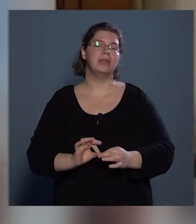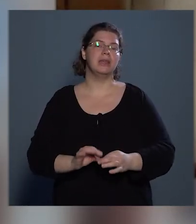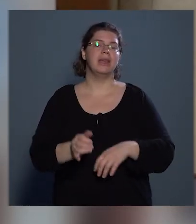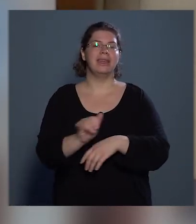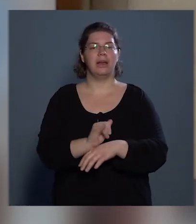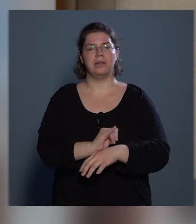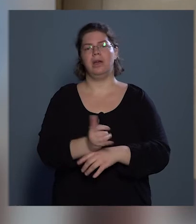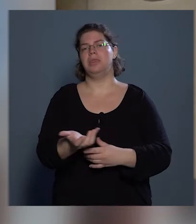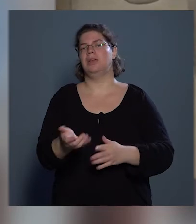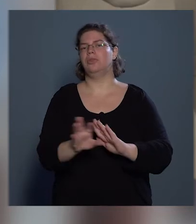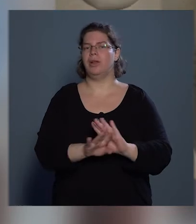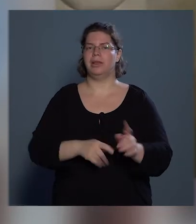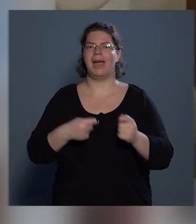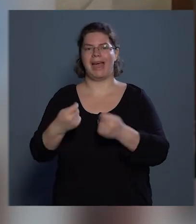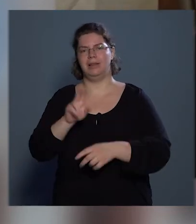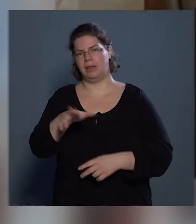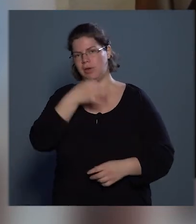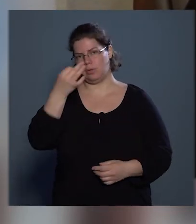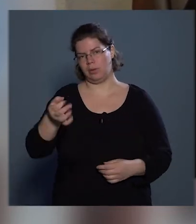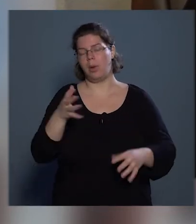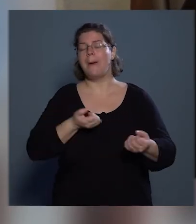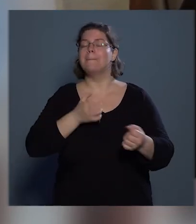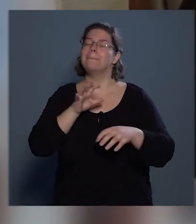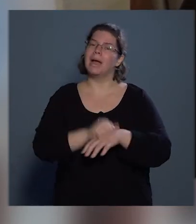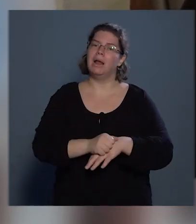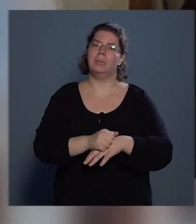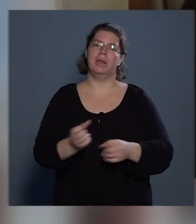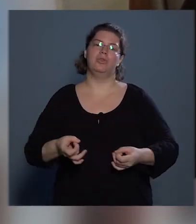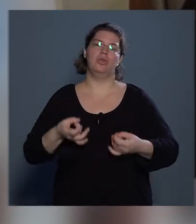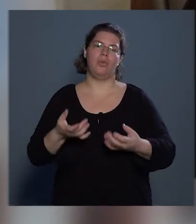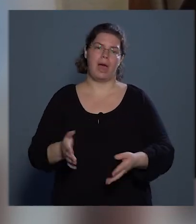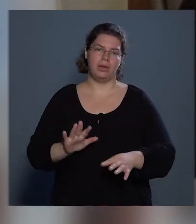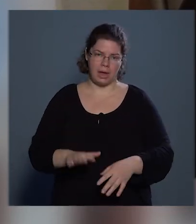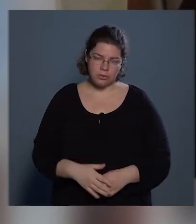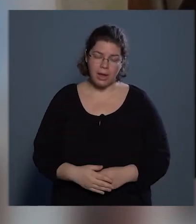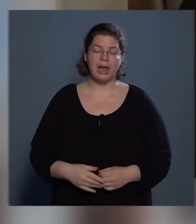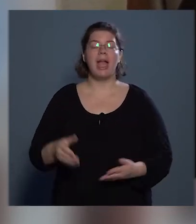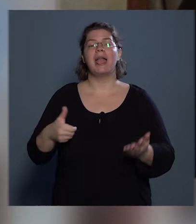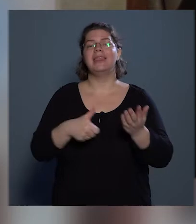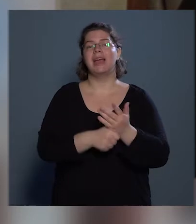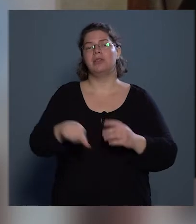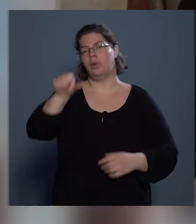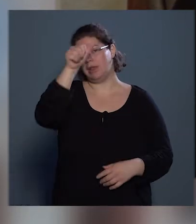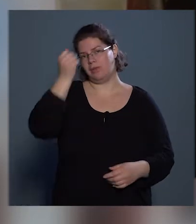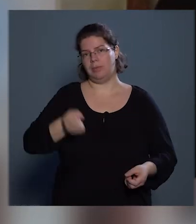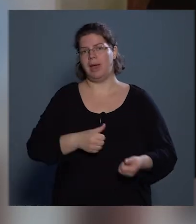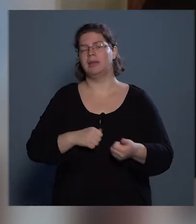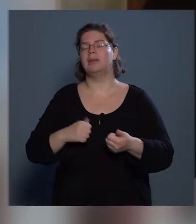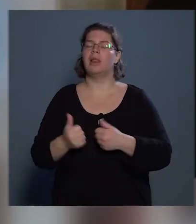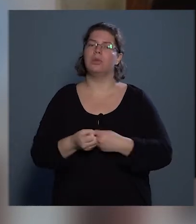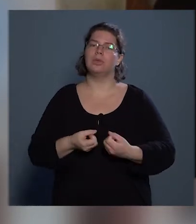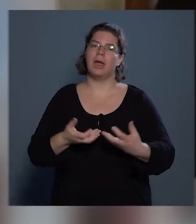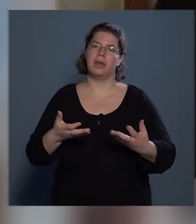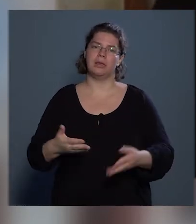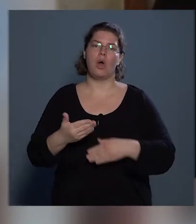igazgatási feladatok átadásáról szóló megállapodás jóváhagyására. Jegyző nevében előterjesztő aljegyzőasszony és